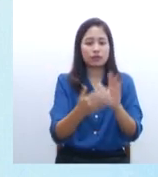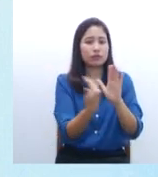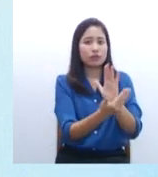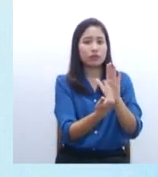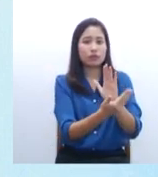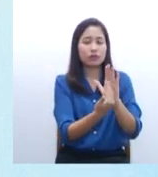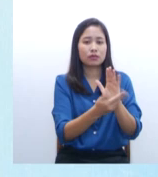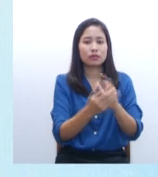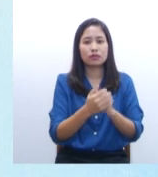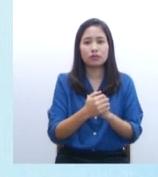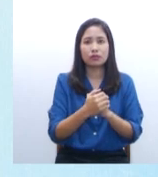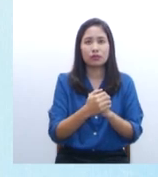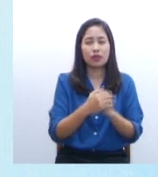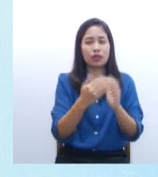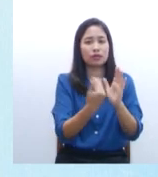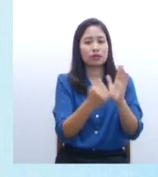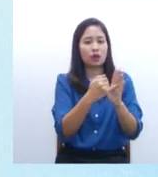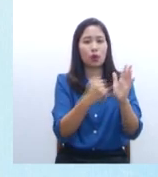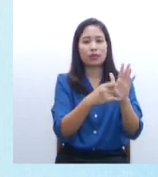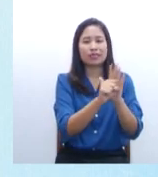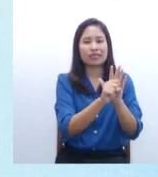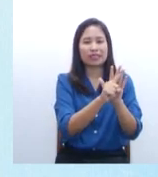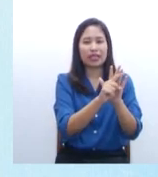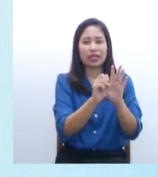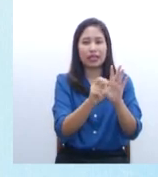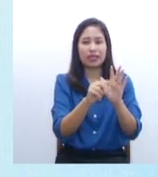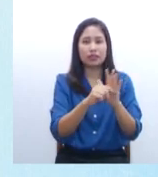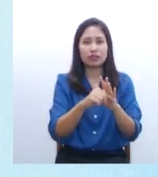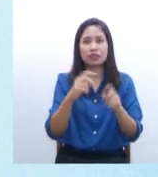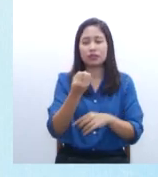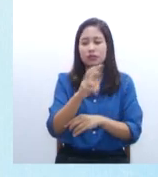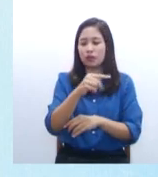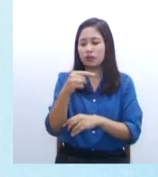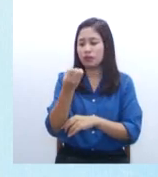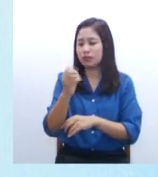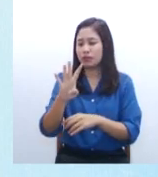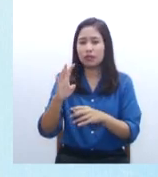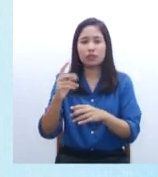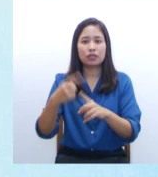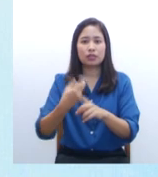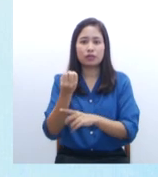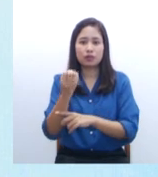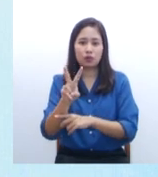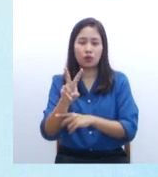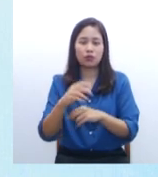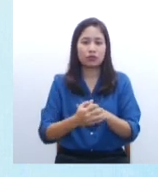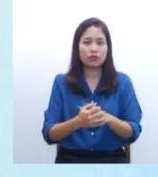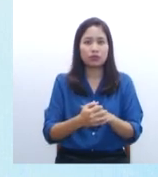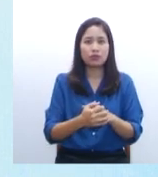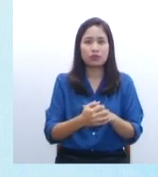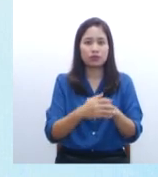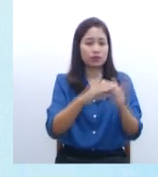งเหนือจัดที่จังหวัดศรีสะเกษนะครับระหว่างวันที่12ถึง14ธันวาคม2562ภา